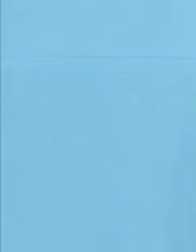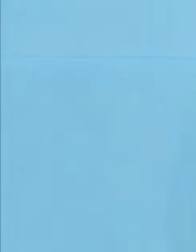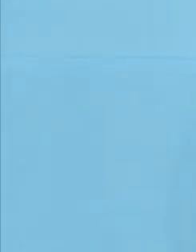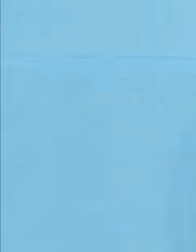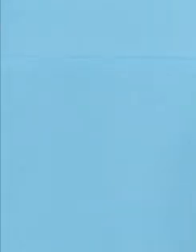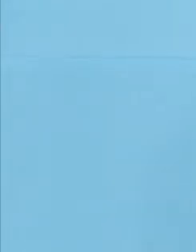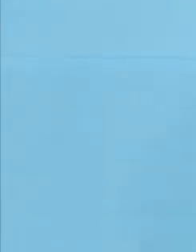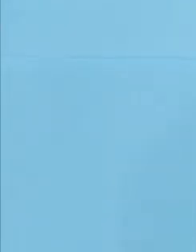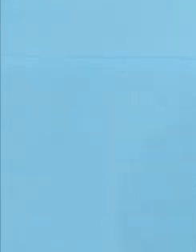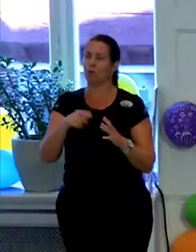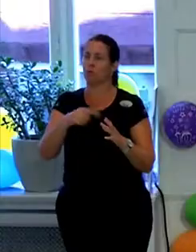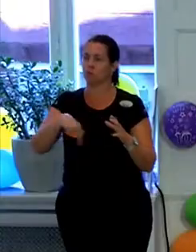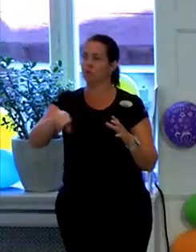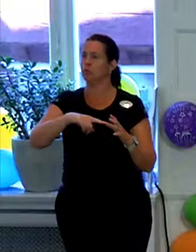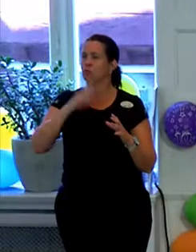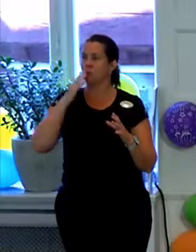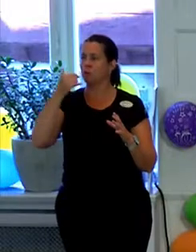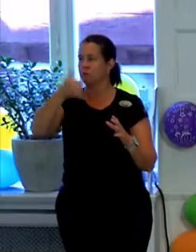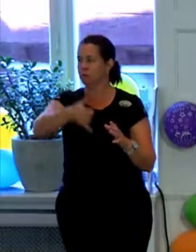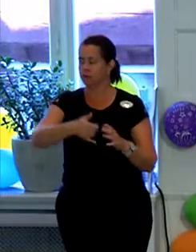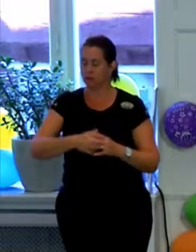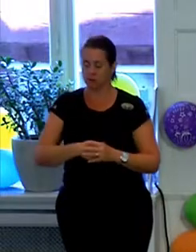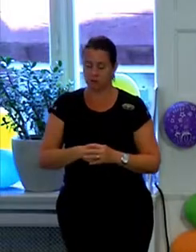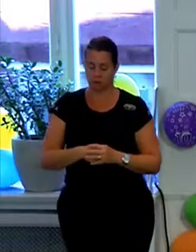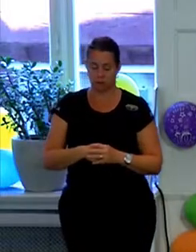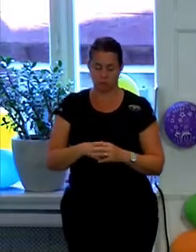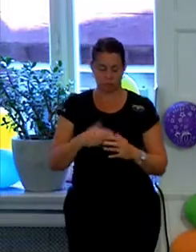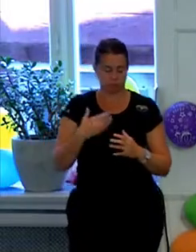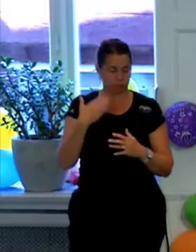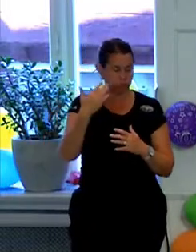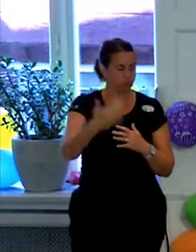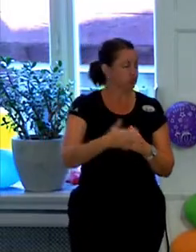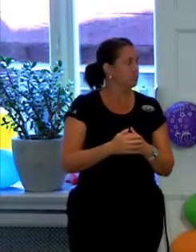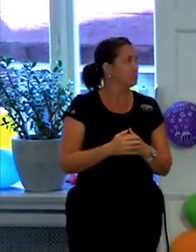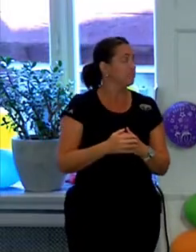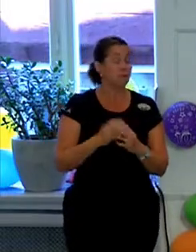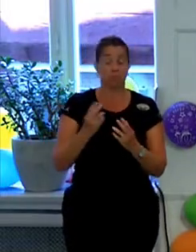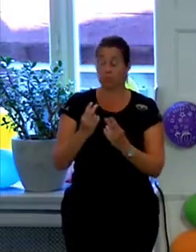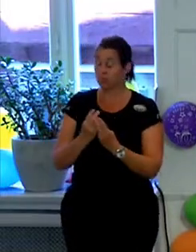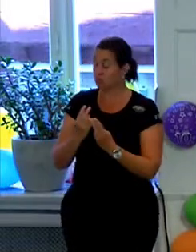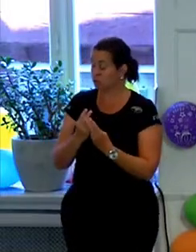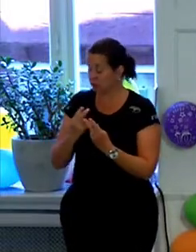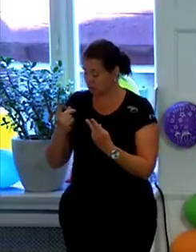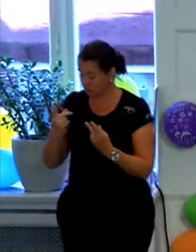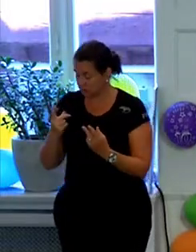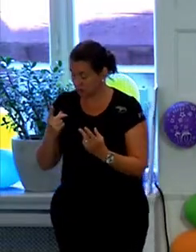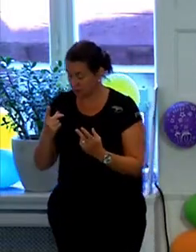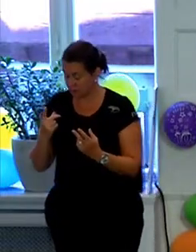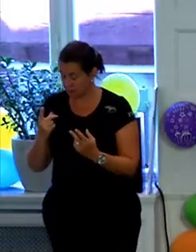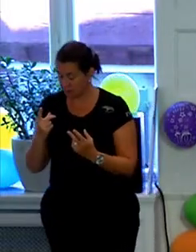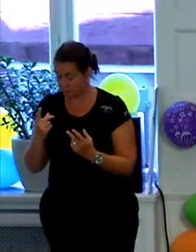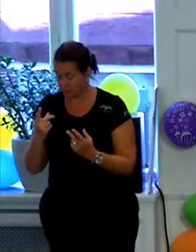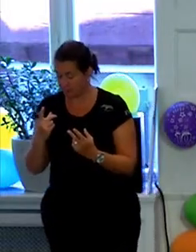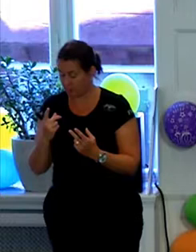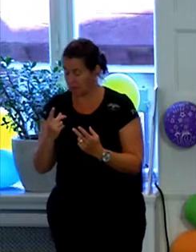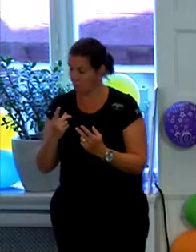som ska besöka oss också. Så det är en gedigen uppgift att också liksom lyssna in och anpassa och